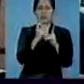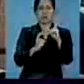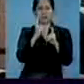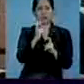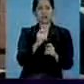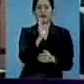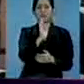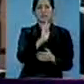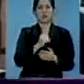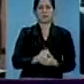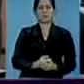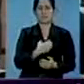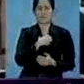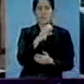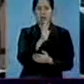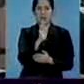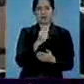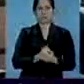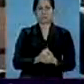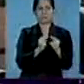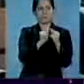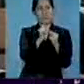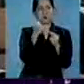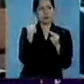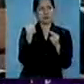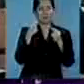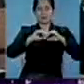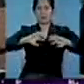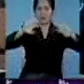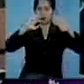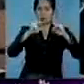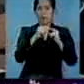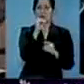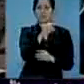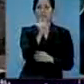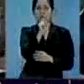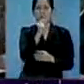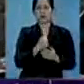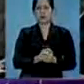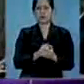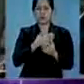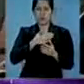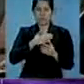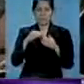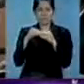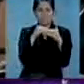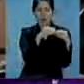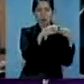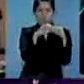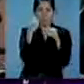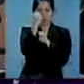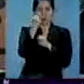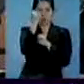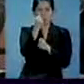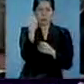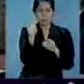ยในแต่ละวันที่ท่านพยายามปลุกกระแสสร้างอารมณ์ผู้คนว่าพวกผมพาคนไปตายถ้าผมพ